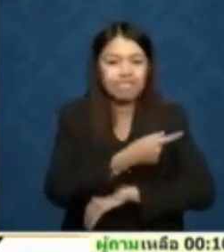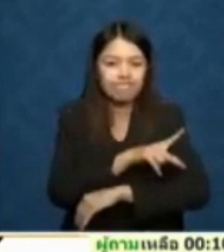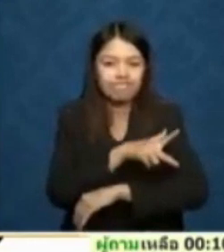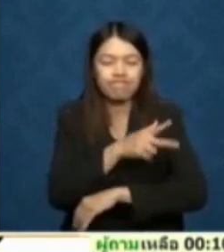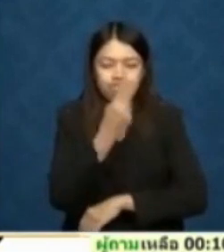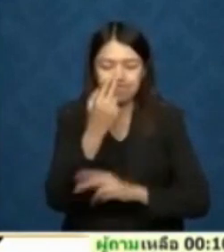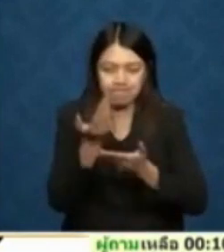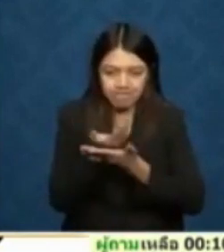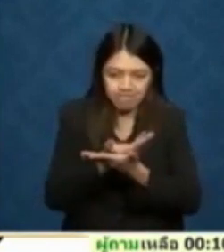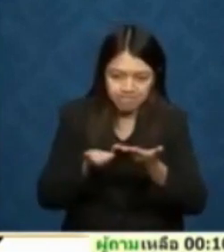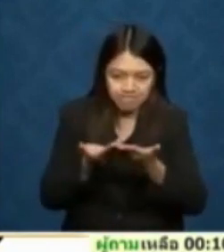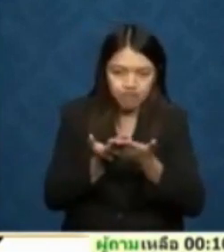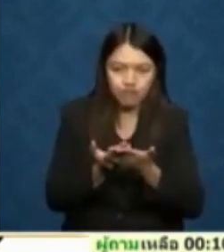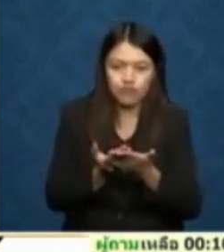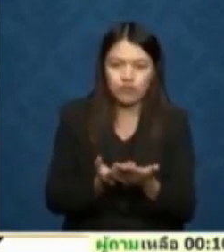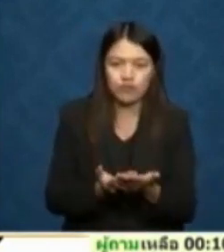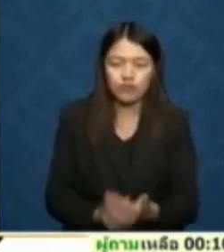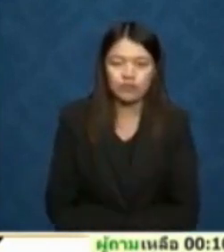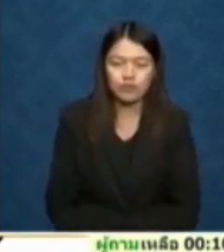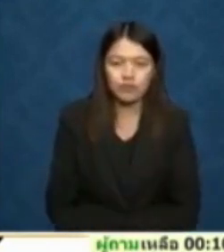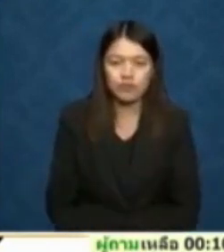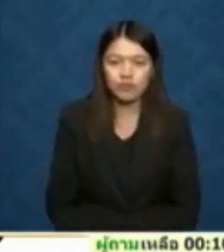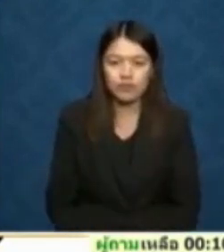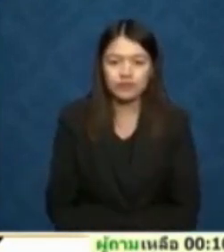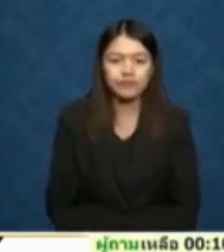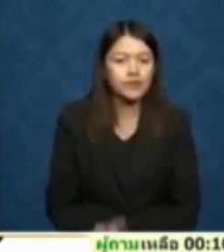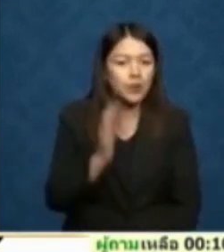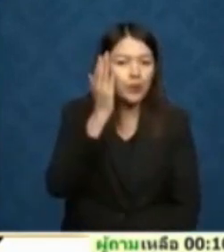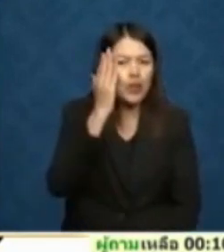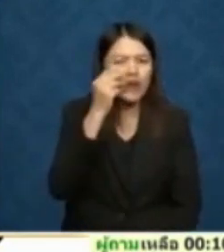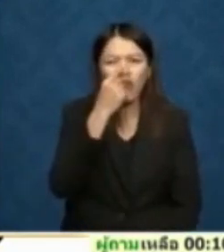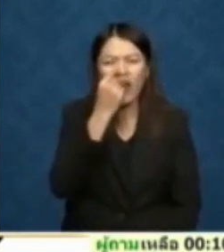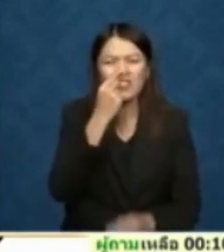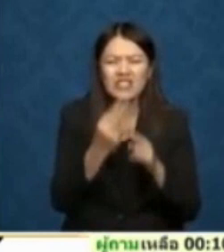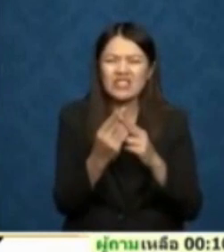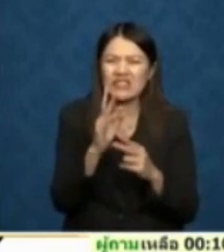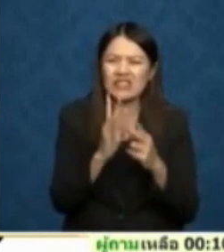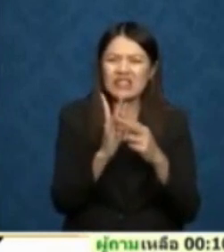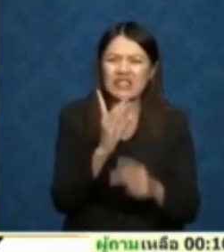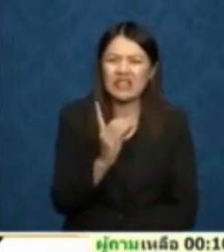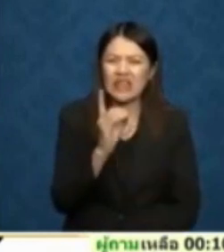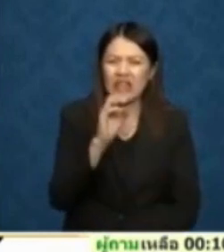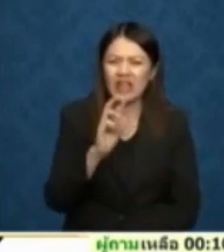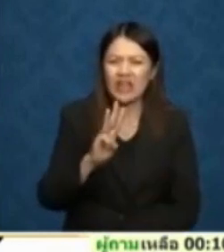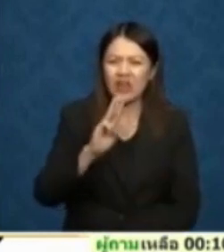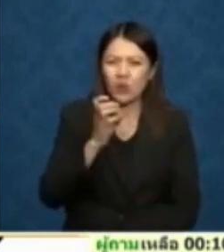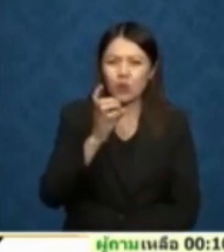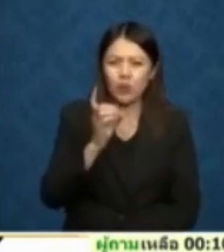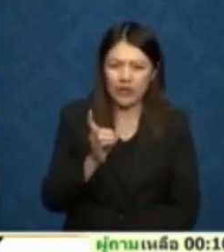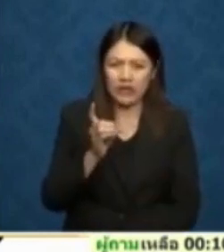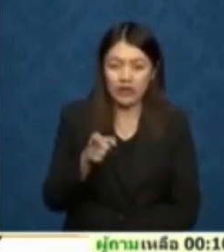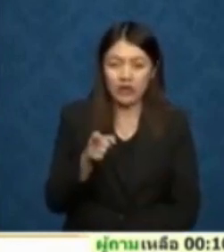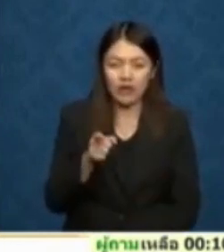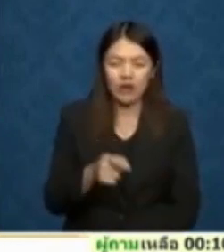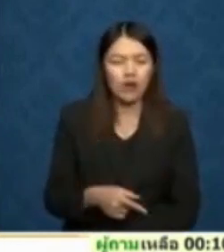พิจารณาเพิกถอนหนังสือของนายเดวิดหรืออูบีทแฟร์โดยเร่